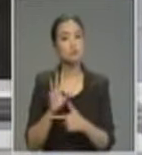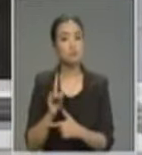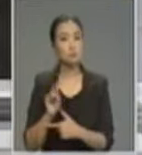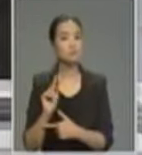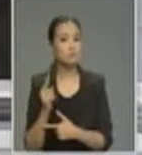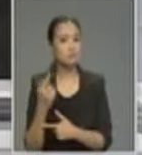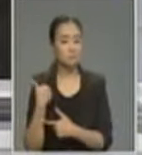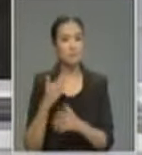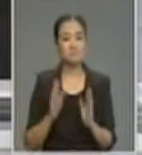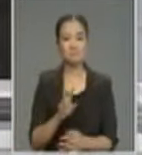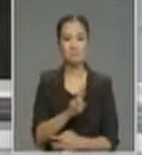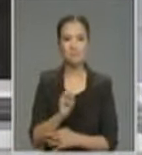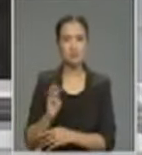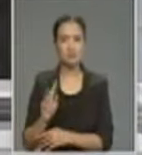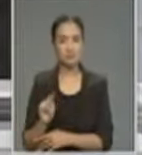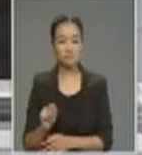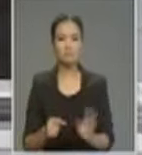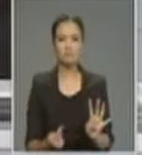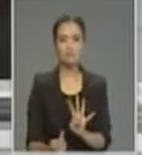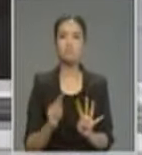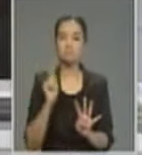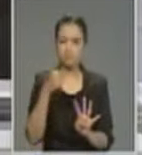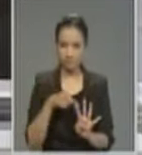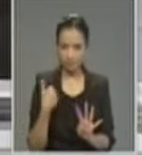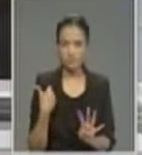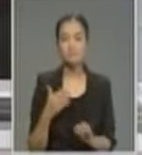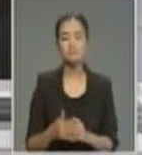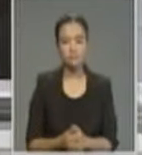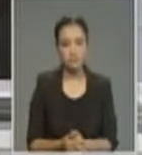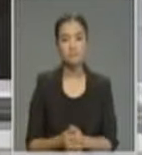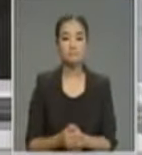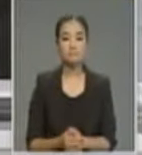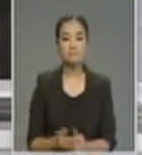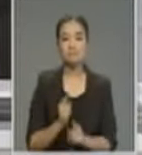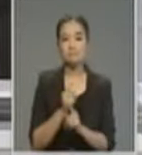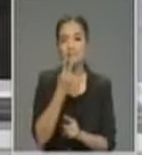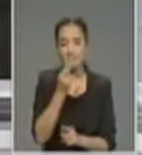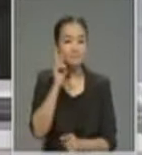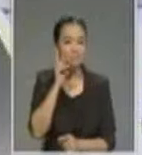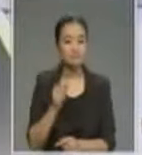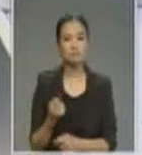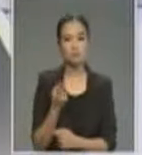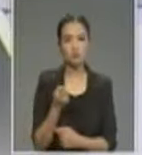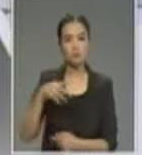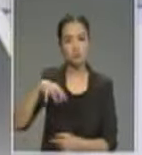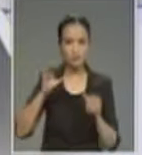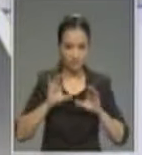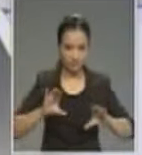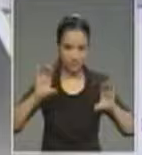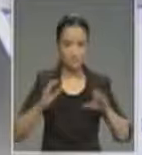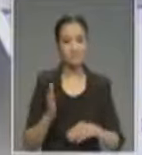นะครับรวมไปถึงติดตามมาตรการต่างๆที่จะดูแลประชาชนในช่วงเทศกาลปีใหม่นี้ครับติดตามกับคุณเพ็ญพันธ์แหลมหลวงมีรายงานสดเข้ามาครับเชิญครับ เชิ